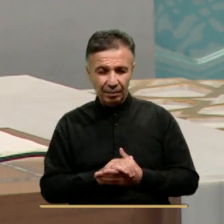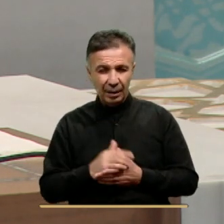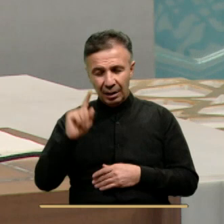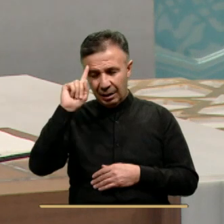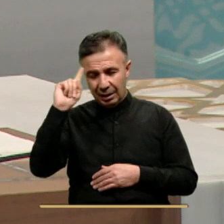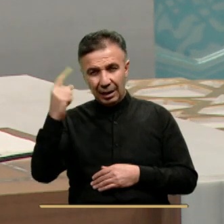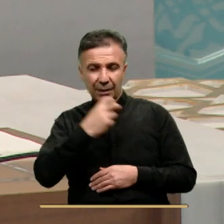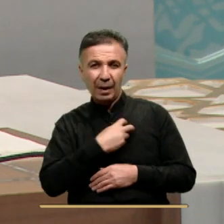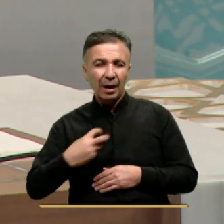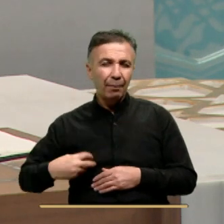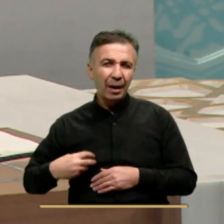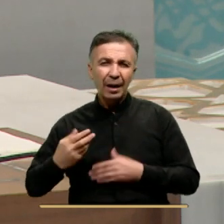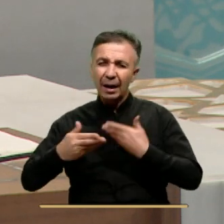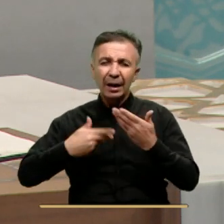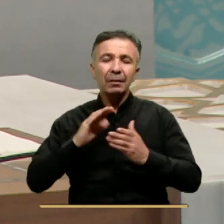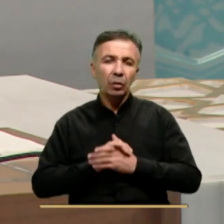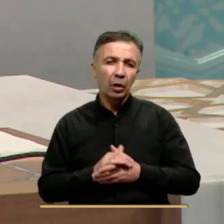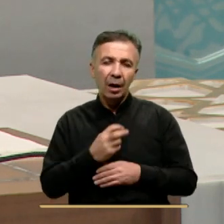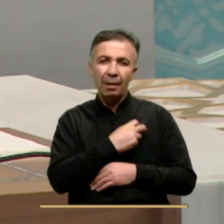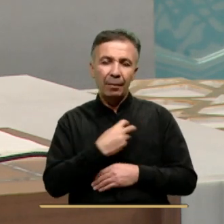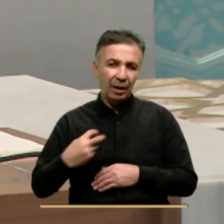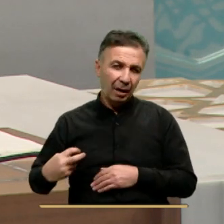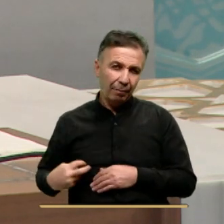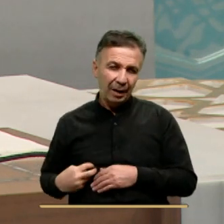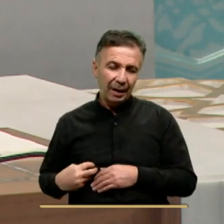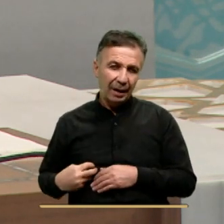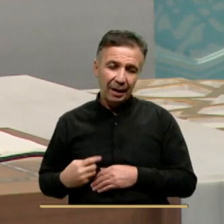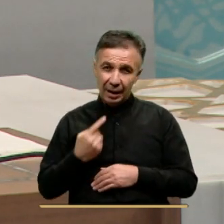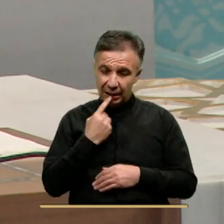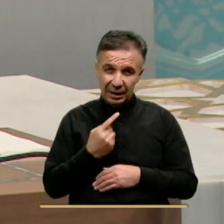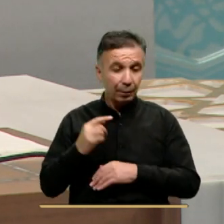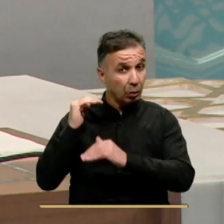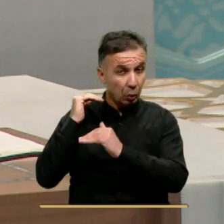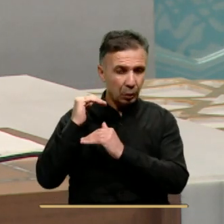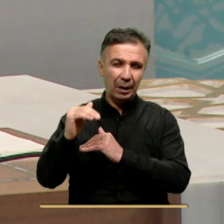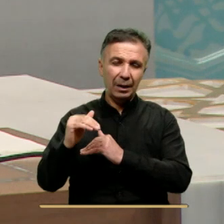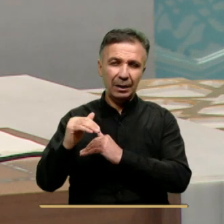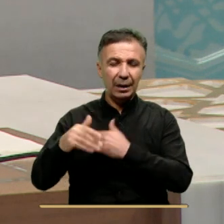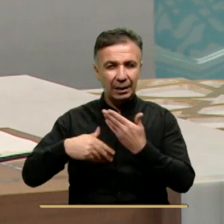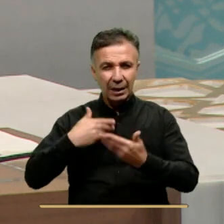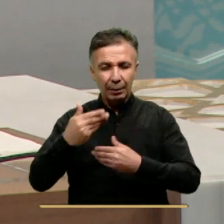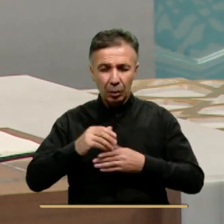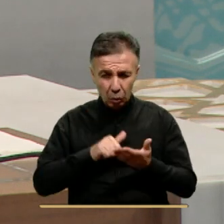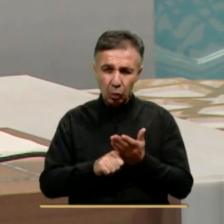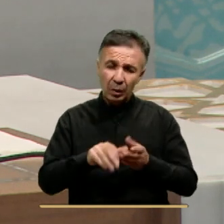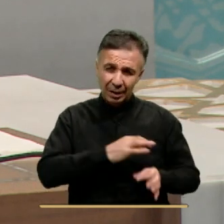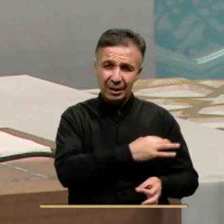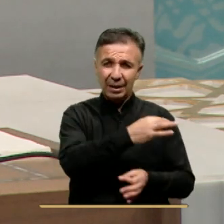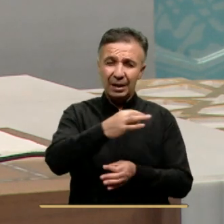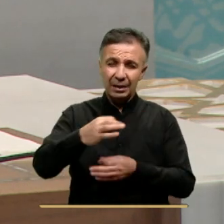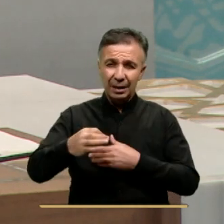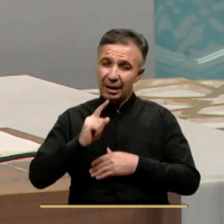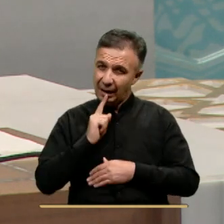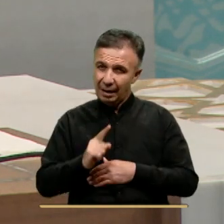ayet değil peygamberlerin üzerinden hepimize hitap eden bir ayet ve daha sonra Efendimiz aleyhissalatu